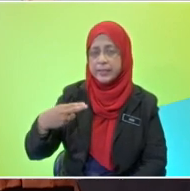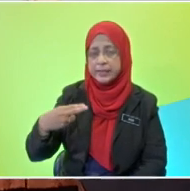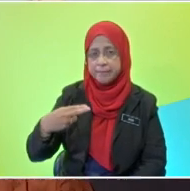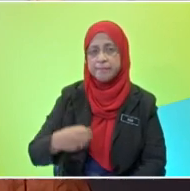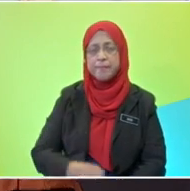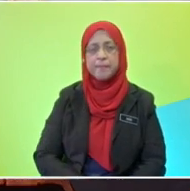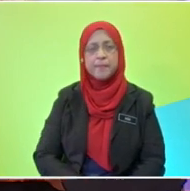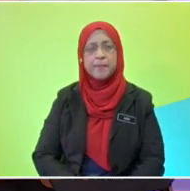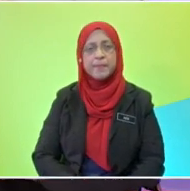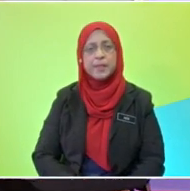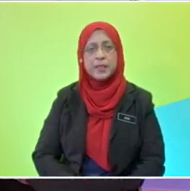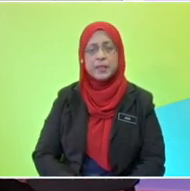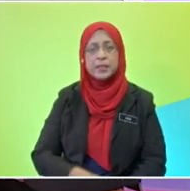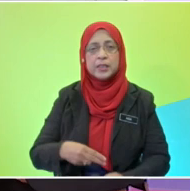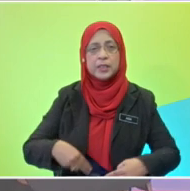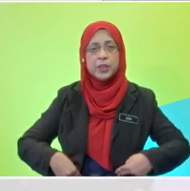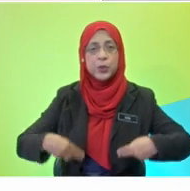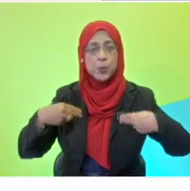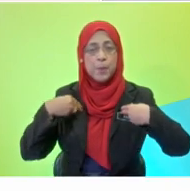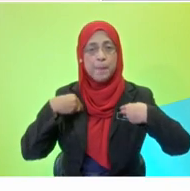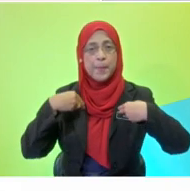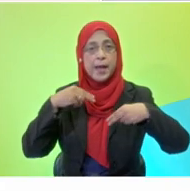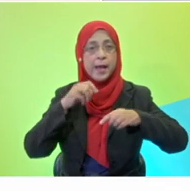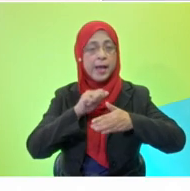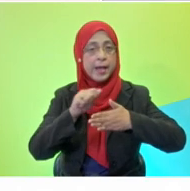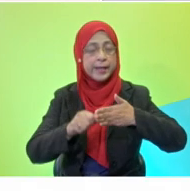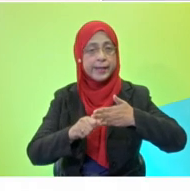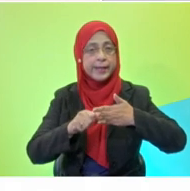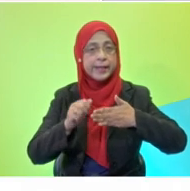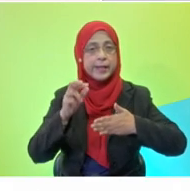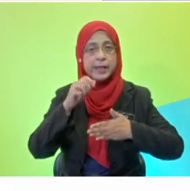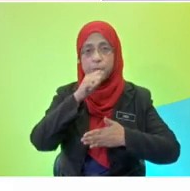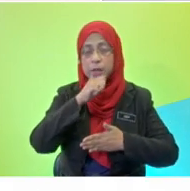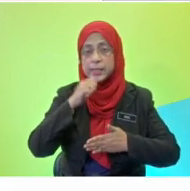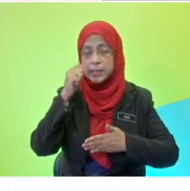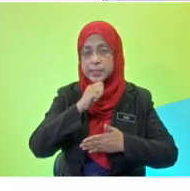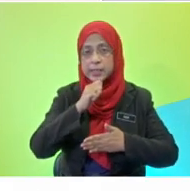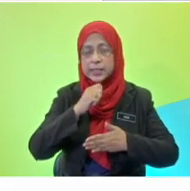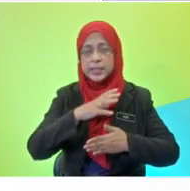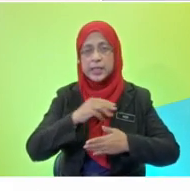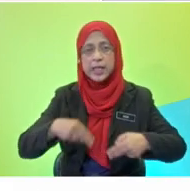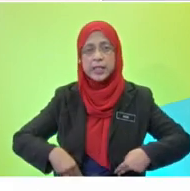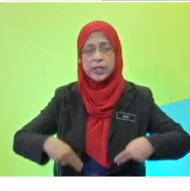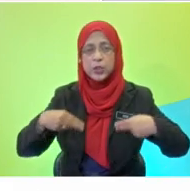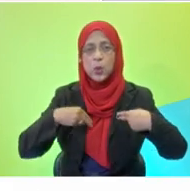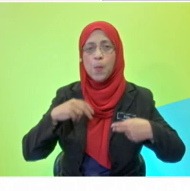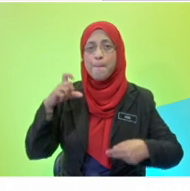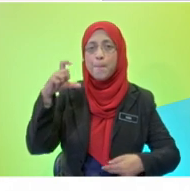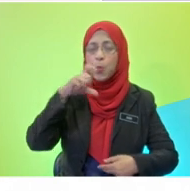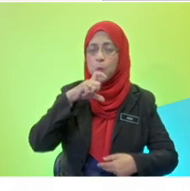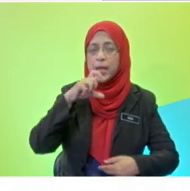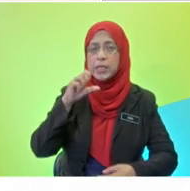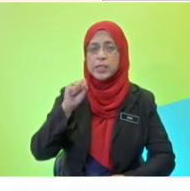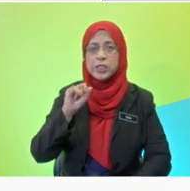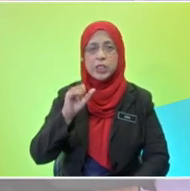jadi zakat fitrah ini ialah hidup pada akhir Ramadan dan juga awal bulan Syawal Maka kalau dia hidup sekejap pun maka